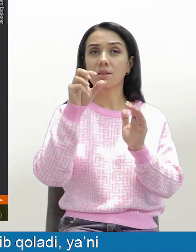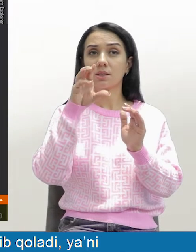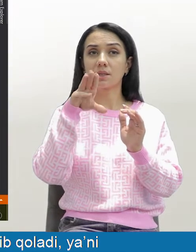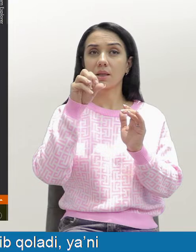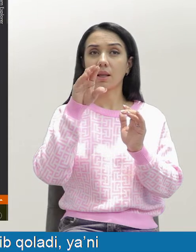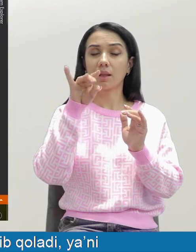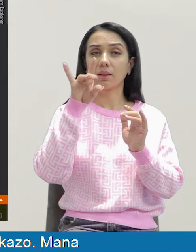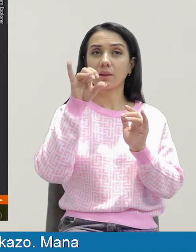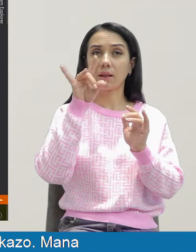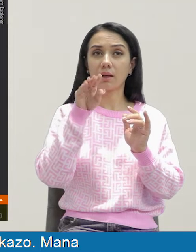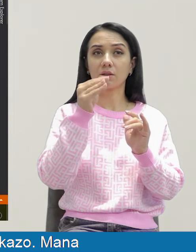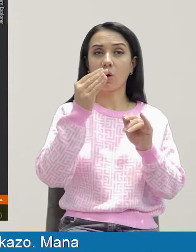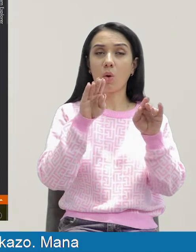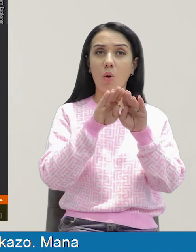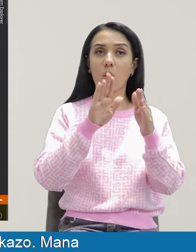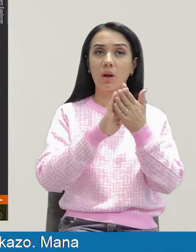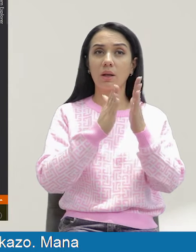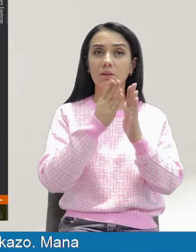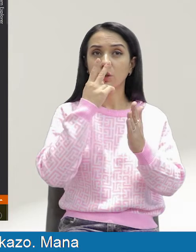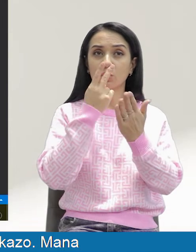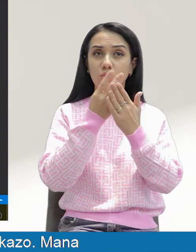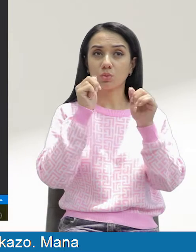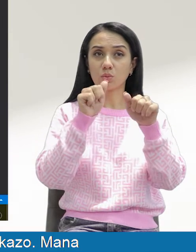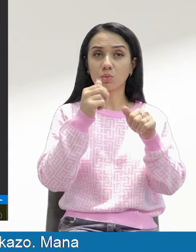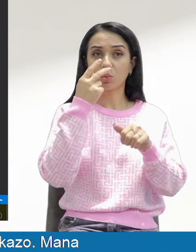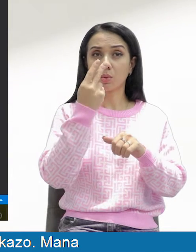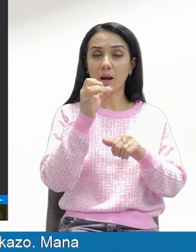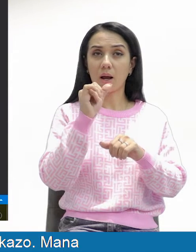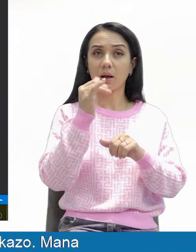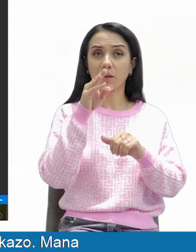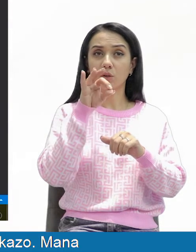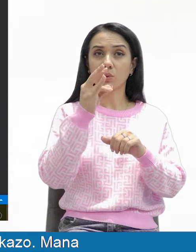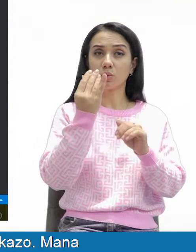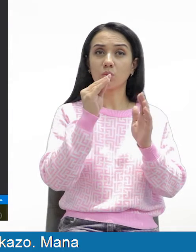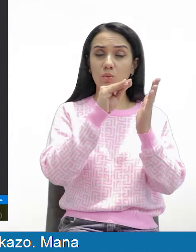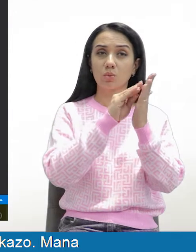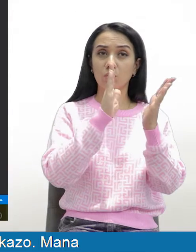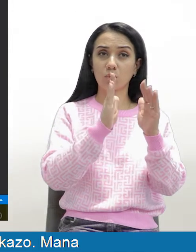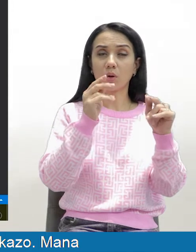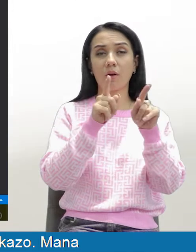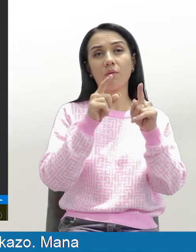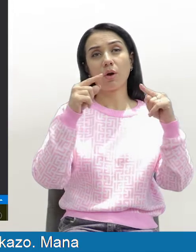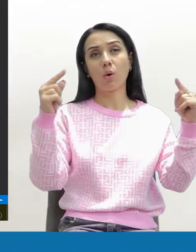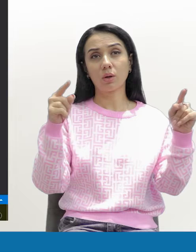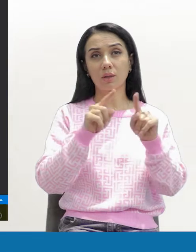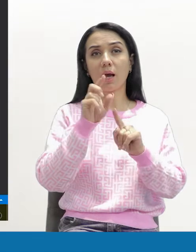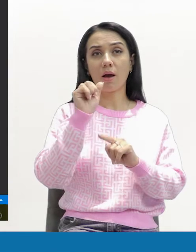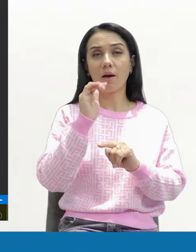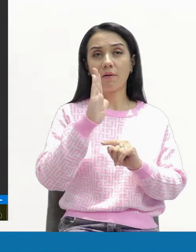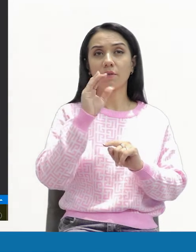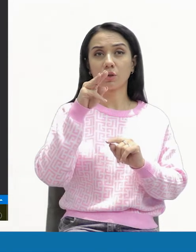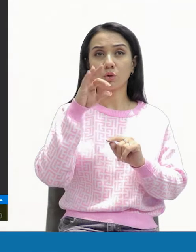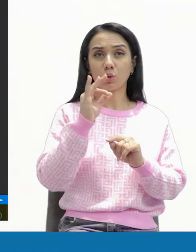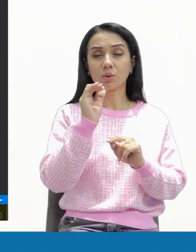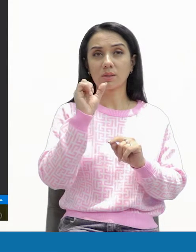tushib qoladi ya'ni buni ichini tahrirlashimiz mumkin icon qo'yishimiz mumkin va hokazo mana avto size